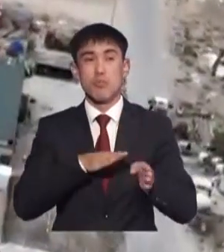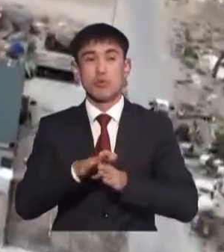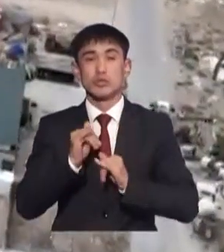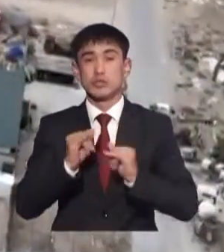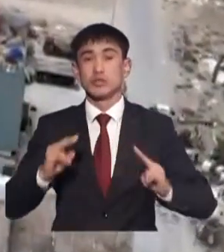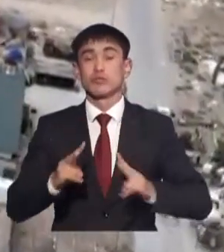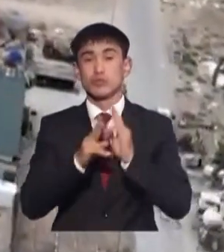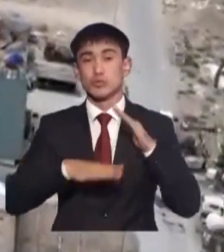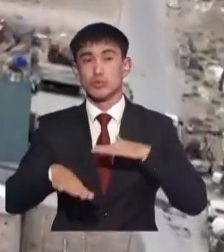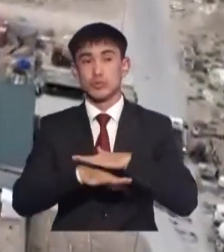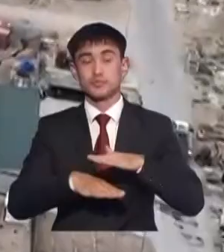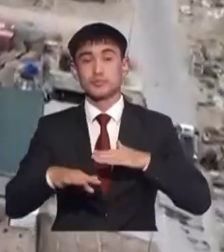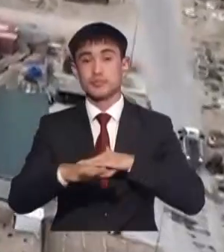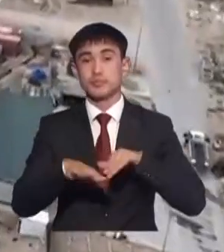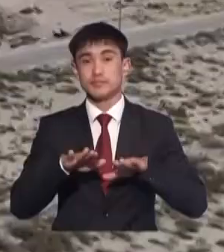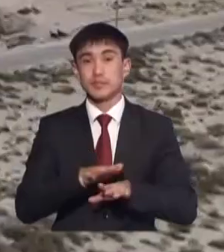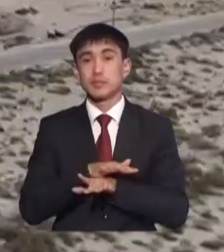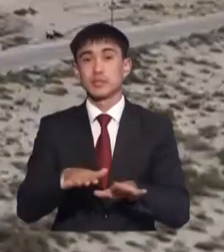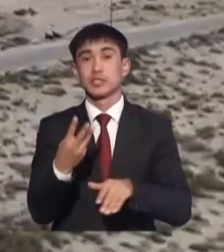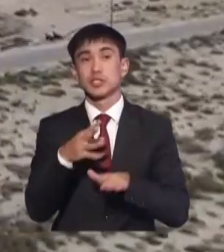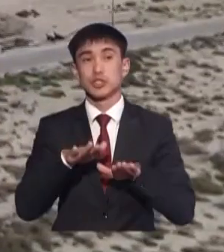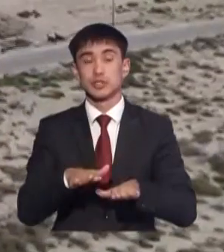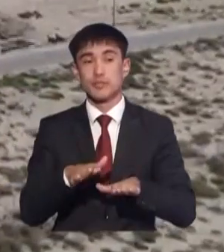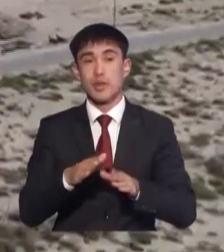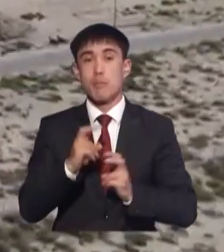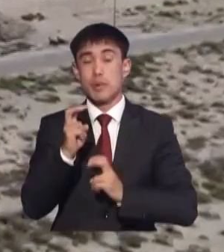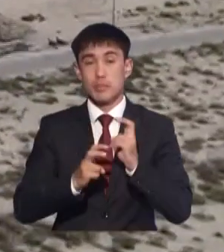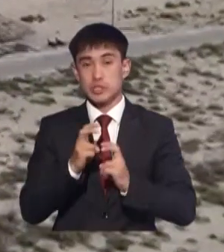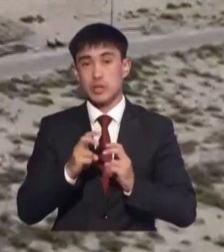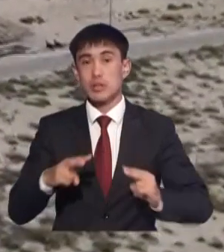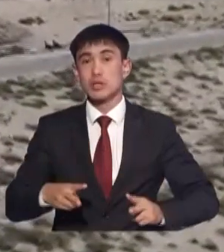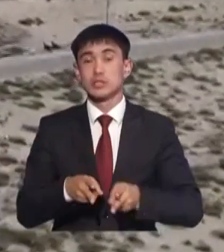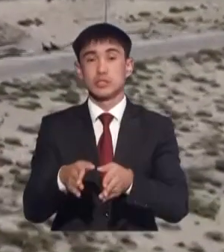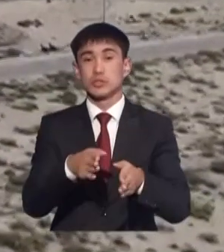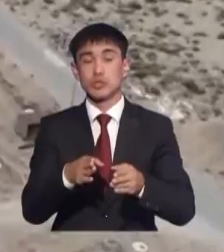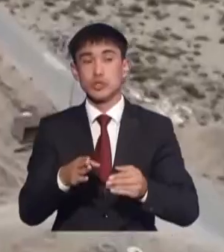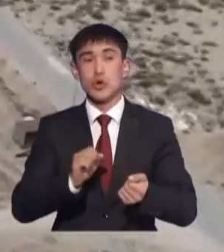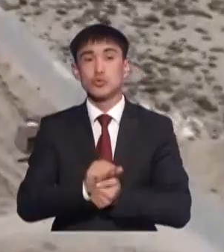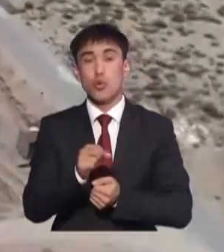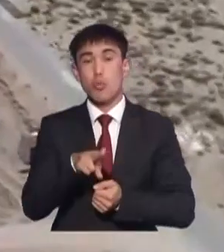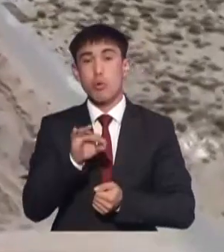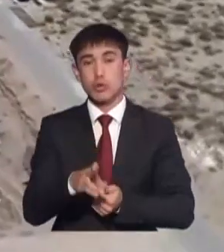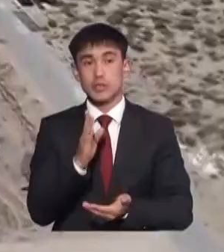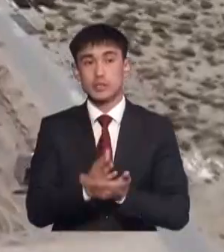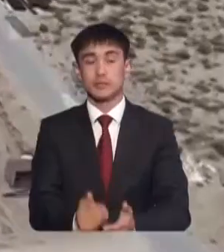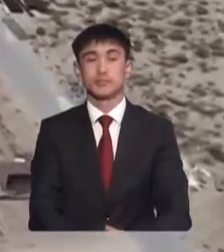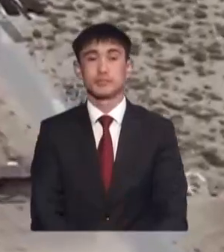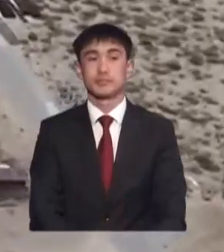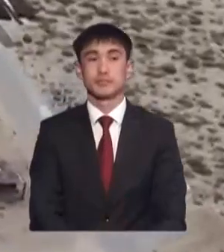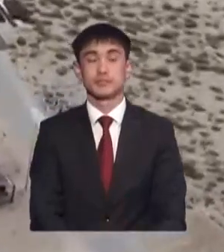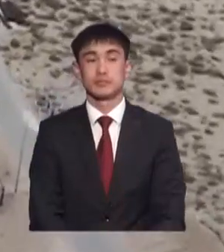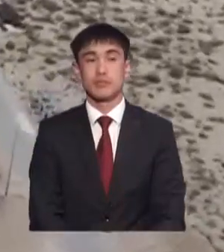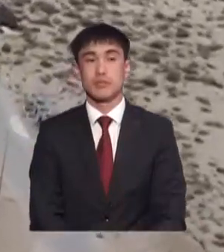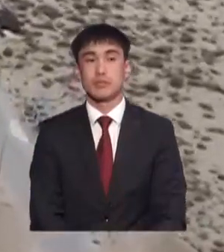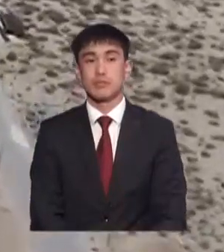развита инфраструктура. Зона распределена на три части – промышленную, логистическую и сухой порт. Элеман Турсунканов, Нуржан